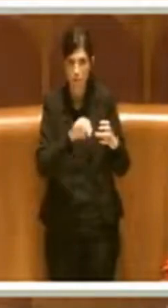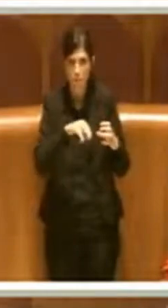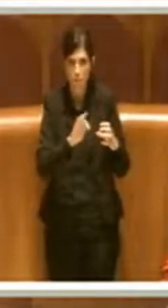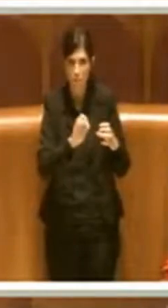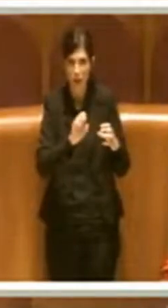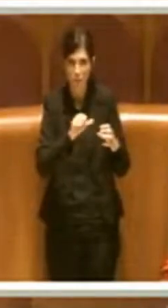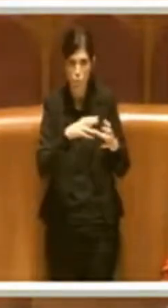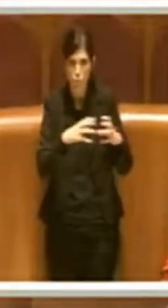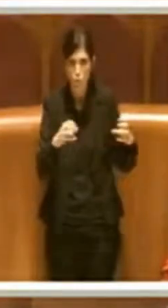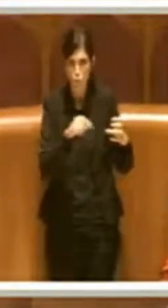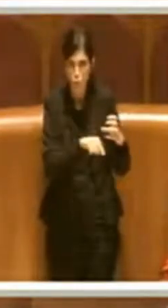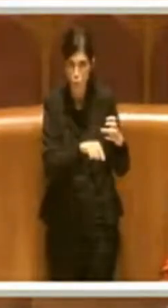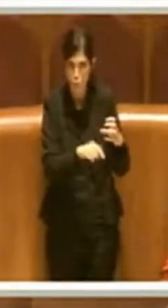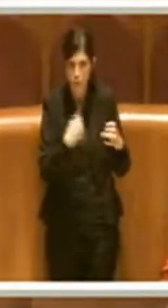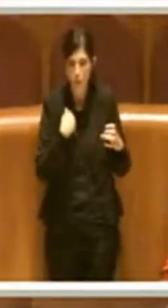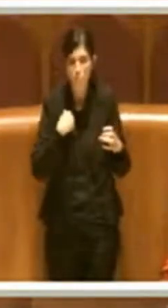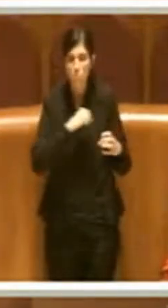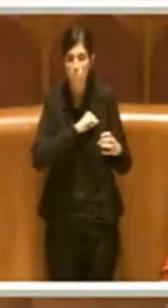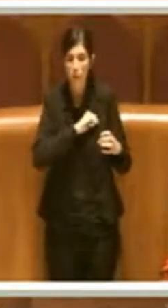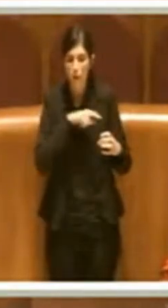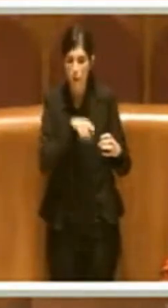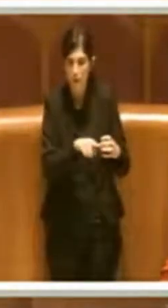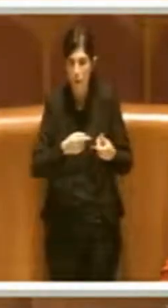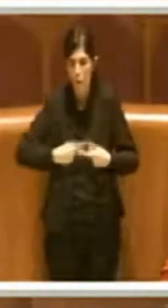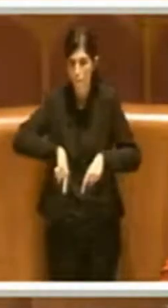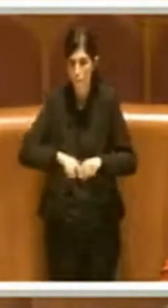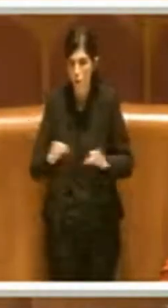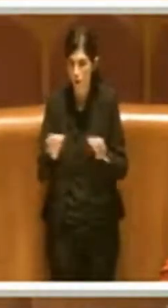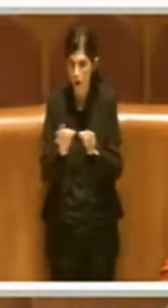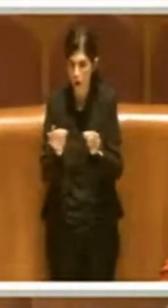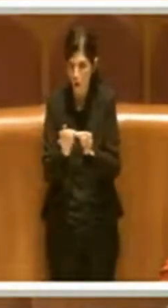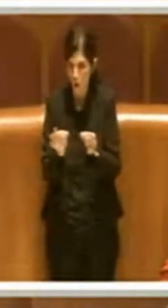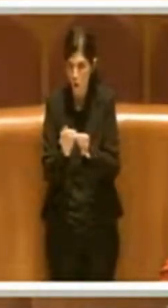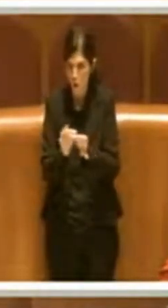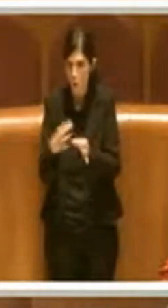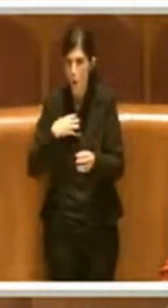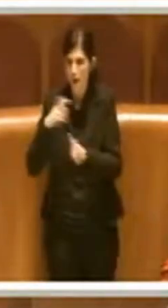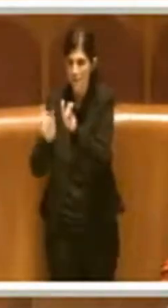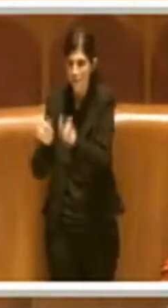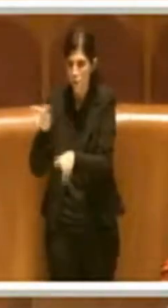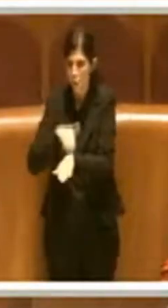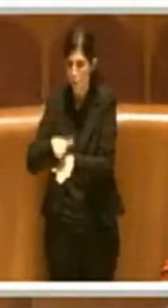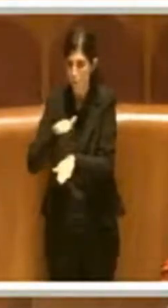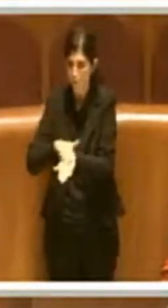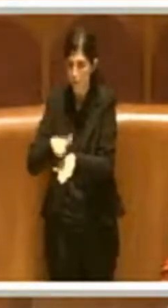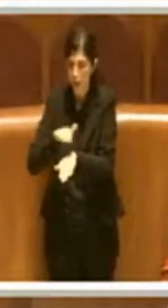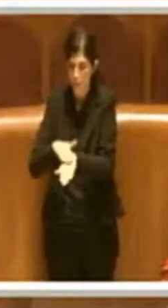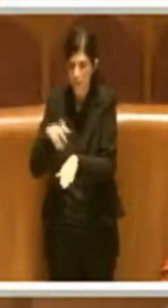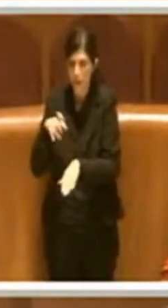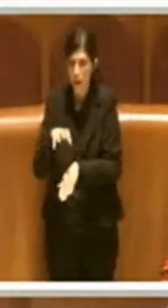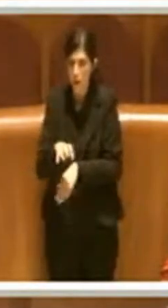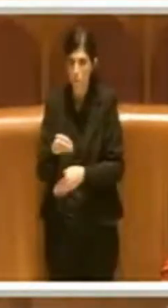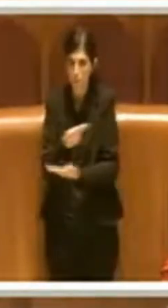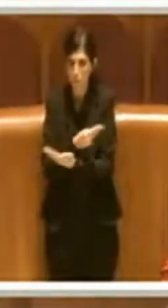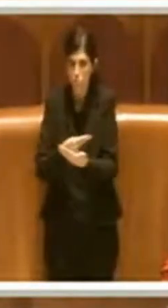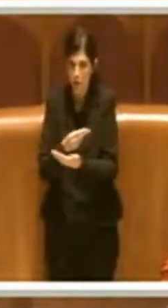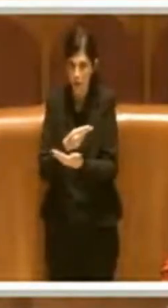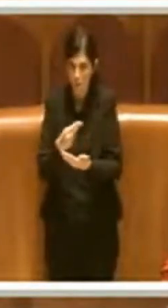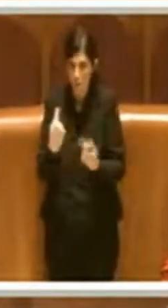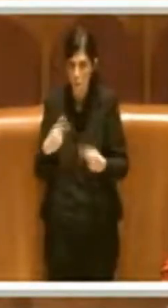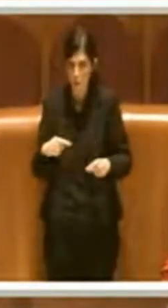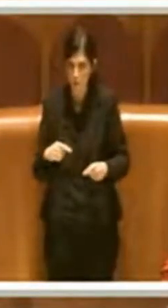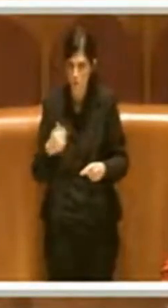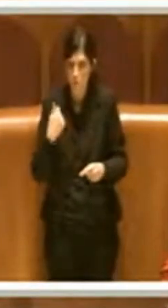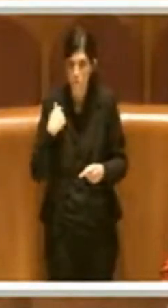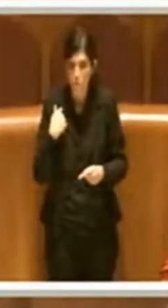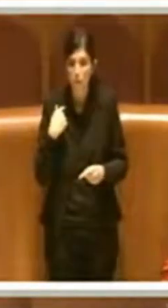corrente, del 2019, con diverse sedute di commissione, anche in accordo ovviamente con gli assessori competenti, abbiamo recuperato questo progetto. Abbiamo